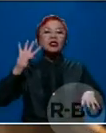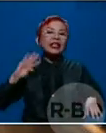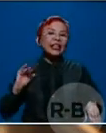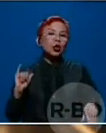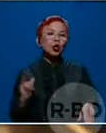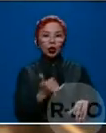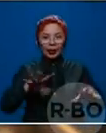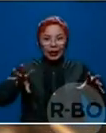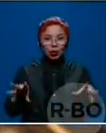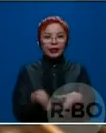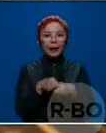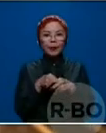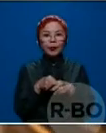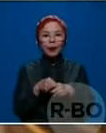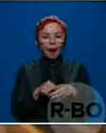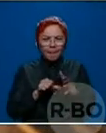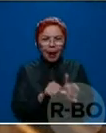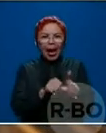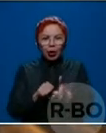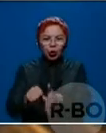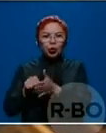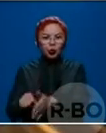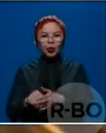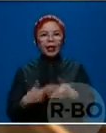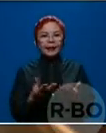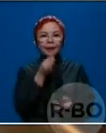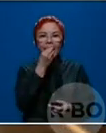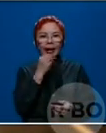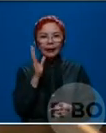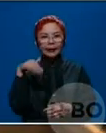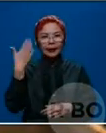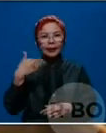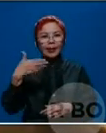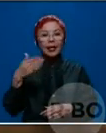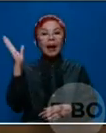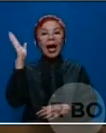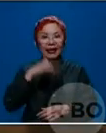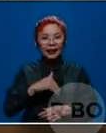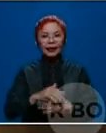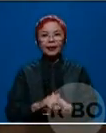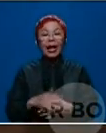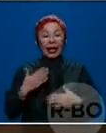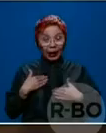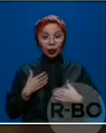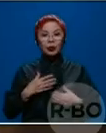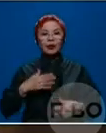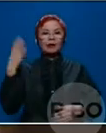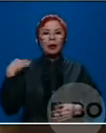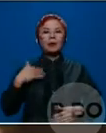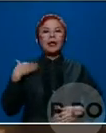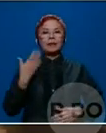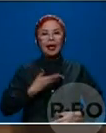mereka yang hidupnya sangat sulit yang untuk makan sehari-hari pun tidak menentu Inilah keterpanggilan kita semua ketika